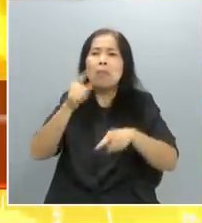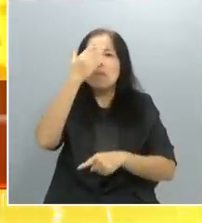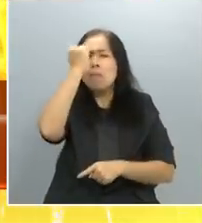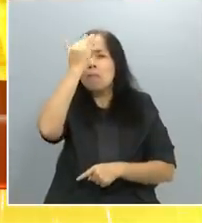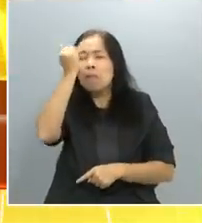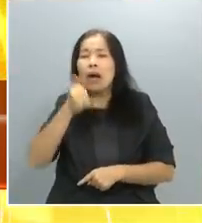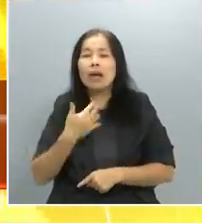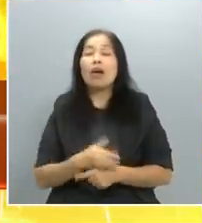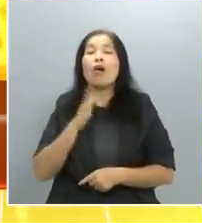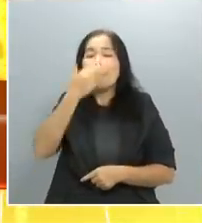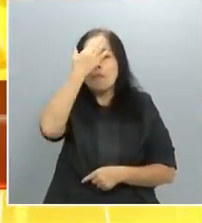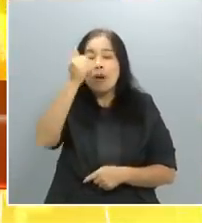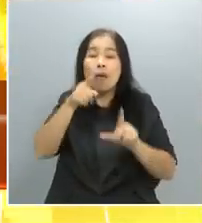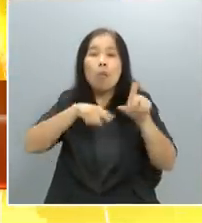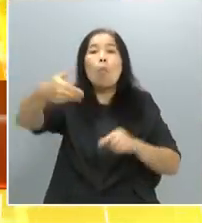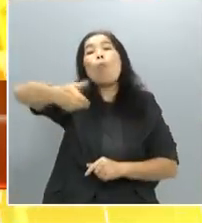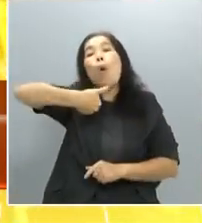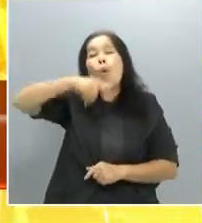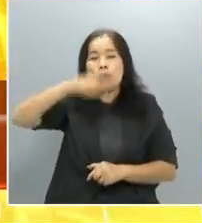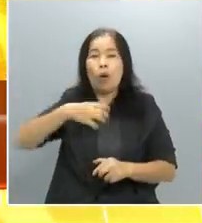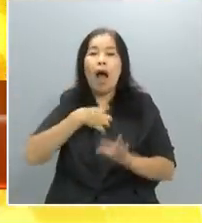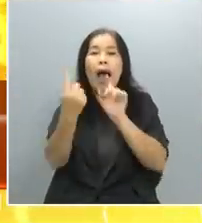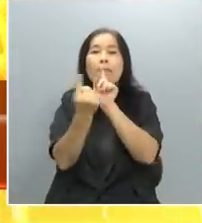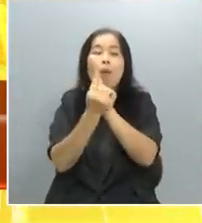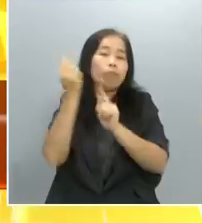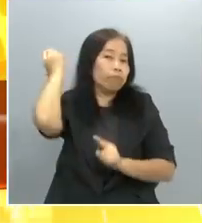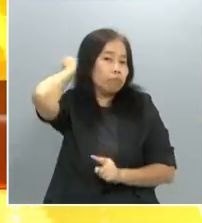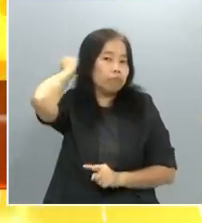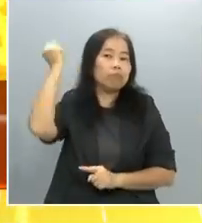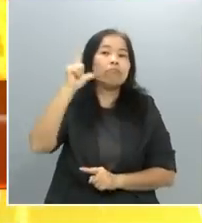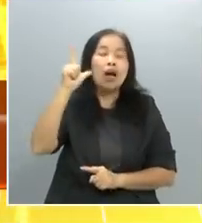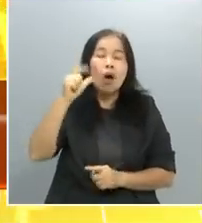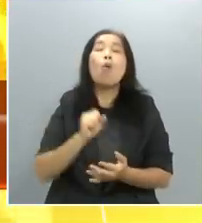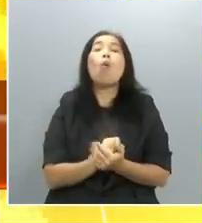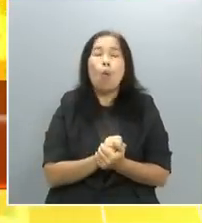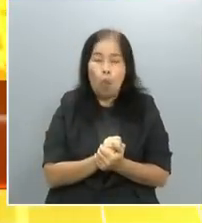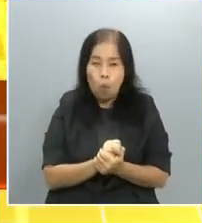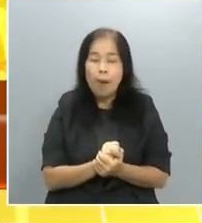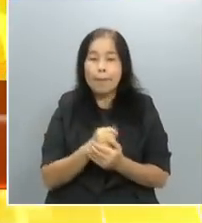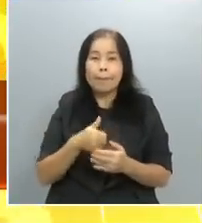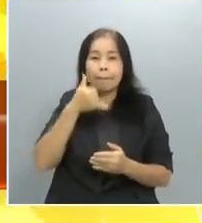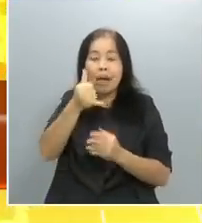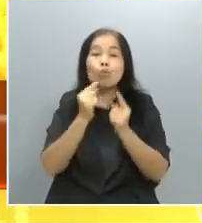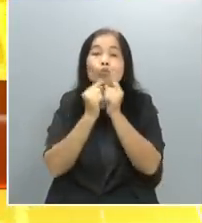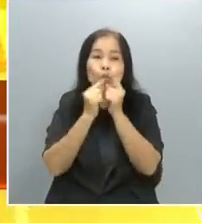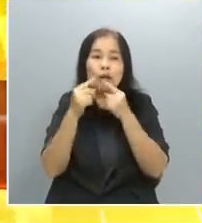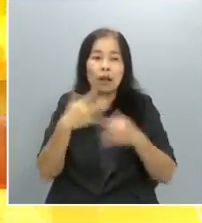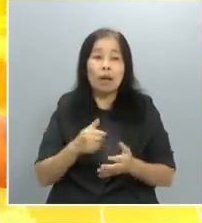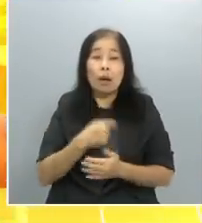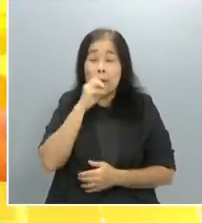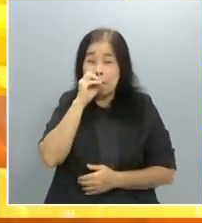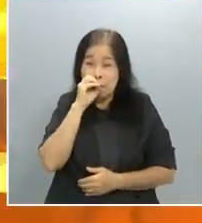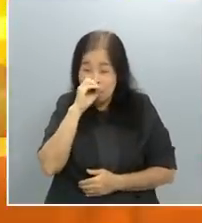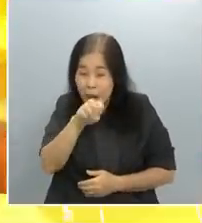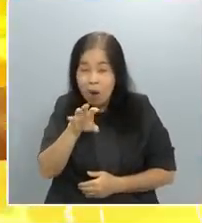ะว่าพรรคก้าวไกลเขาร้องขอว่าต้องการจะคุยกับคุณองค์อิงแล้วบทสรุป ปฏิเสธไม่ได้ไปบอกนะ